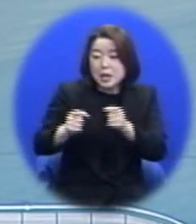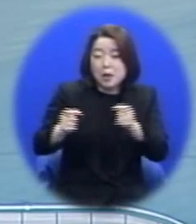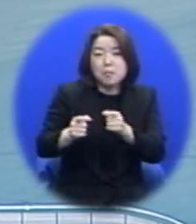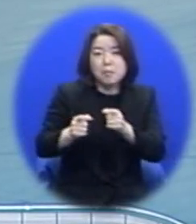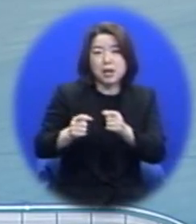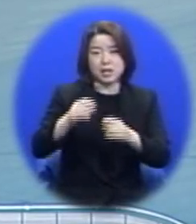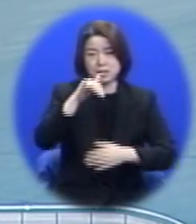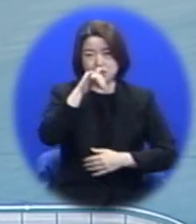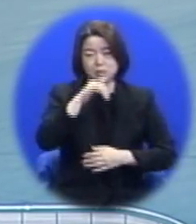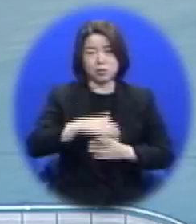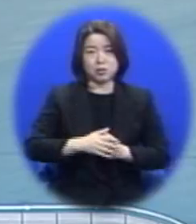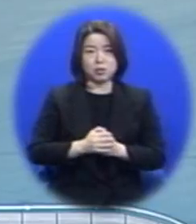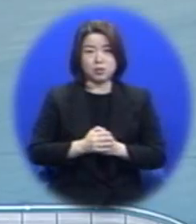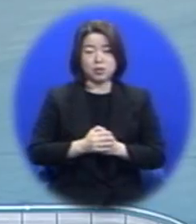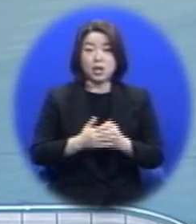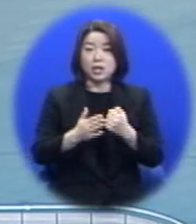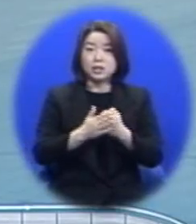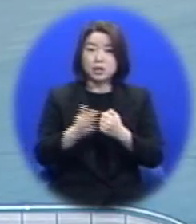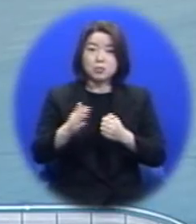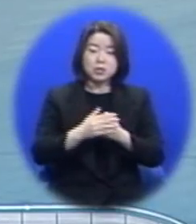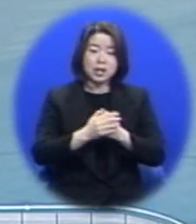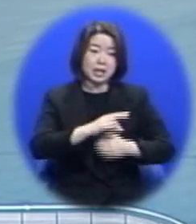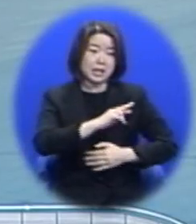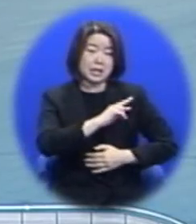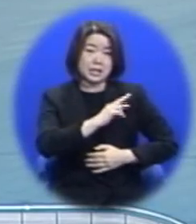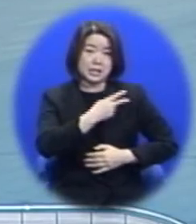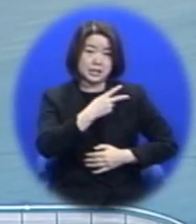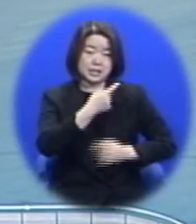이야기를 합니다. 그러니까 버가모 교회 바로 옆에